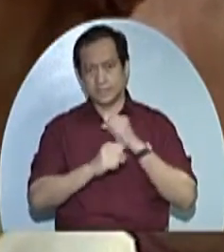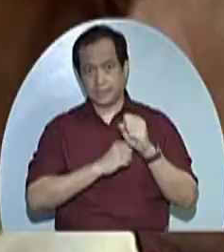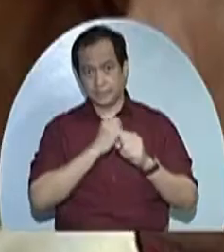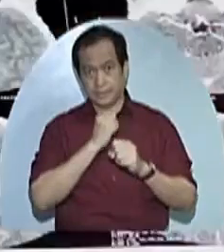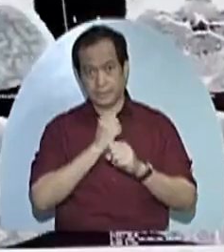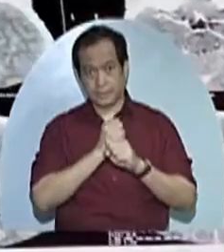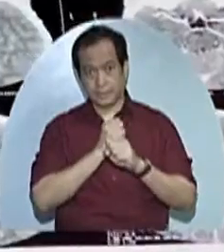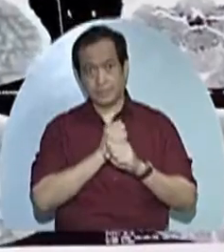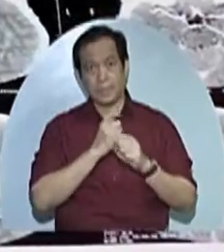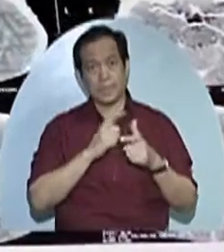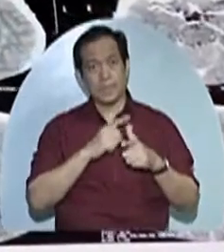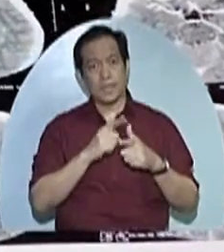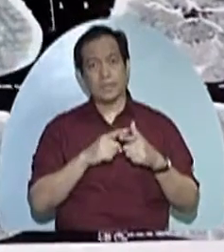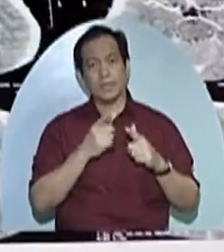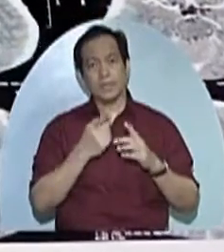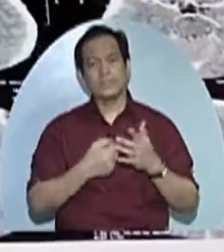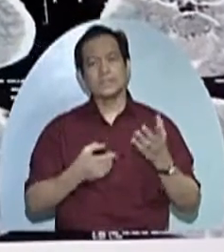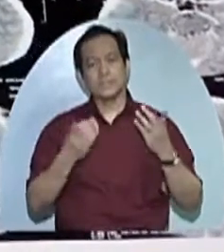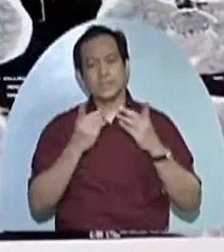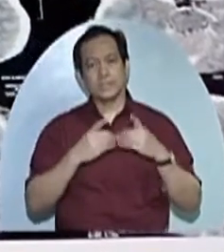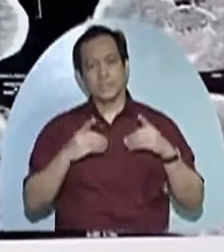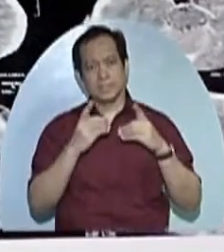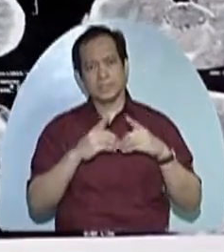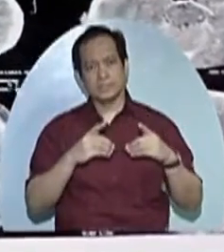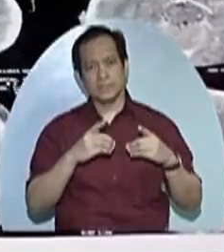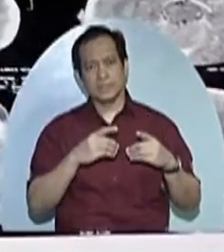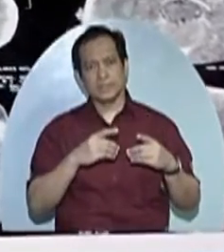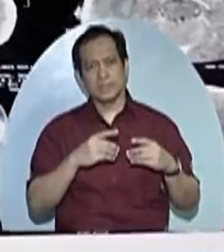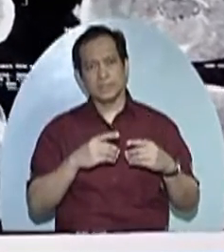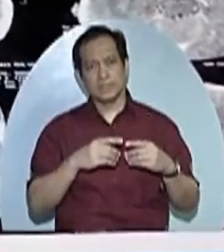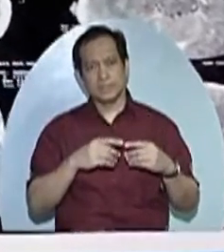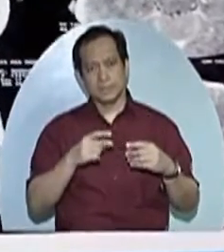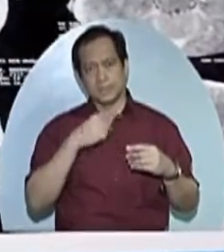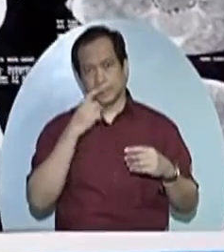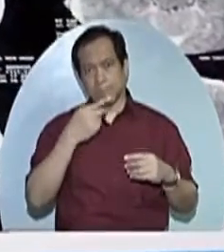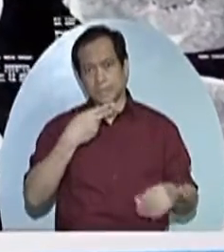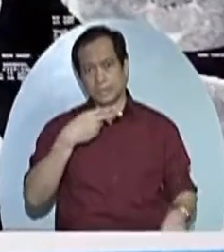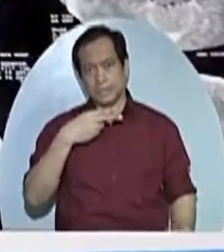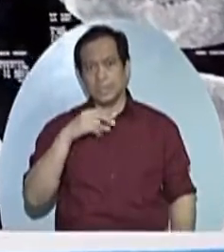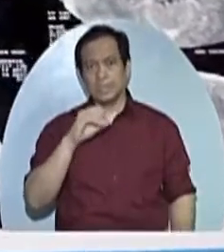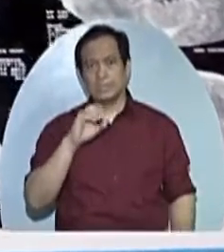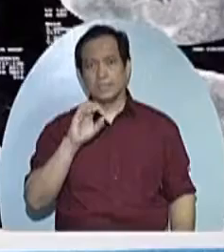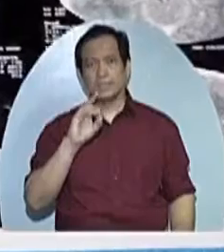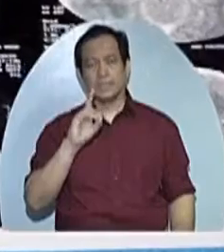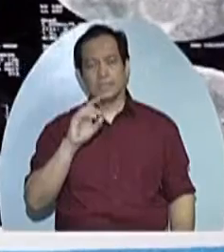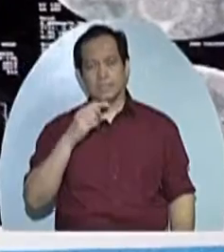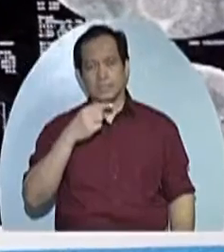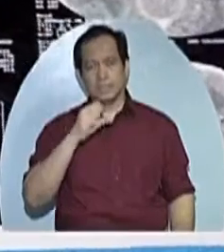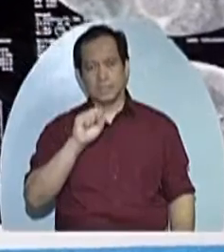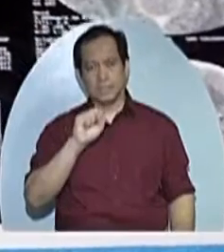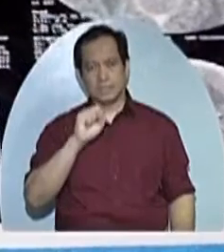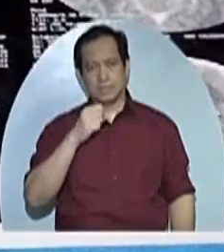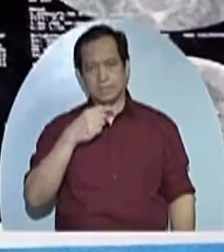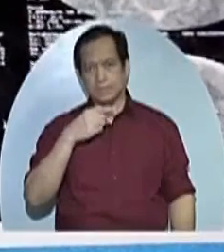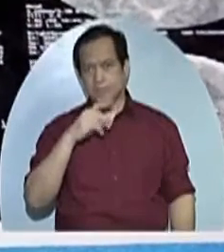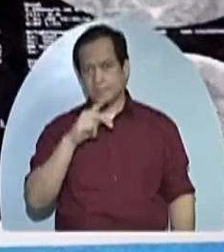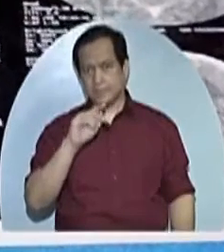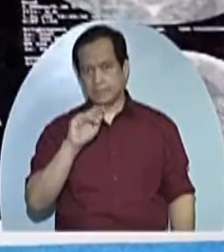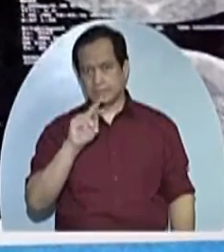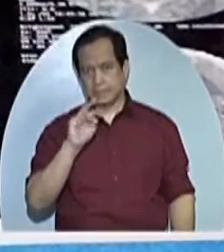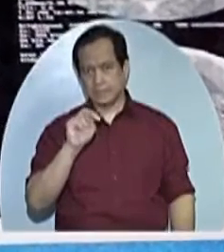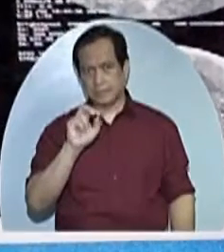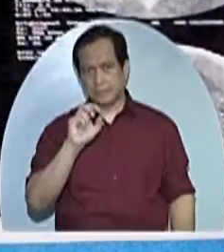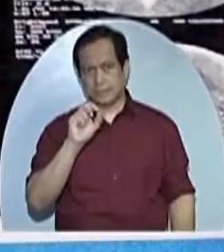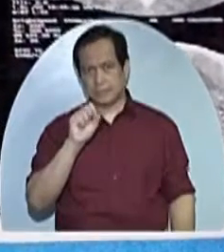po. Last year? Tapos anong diagnosis sa kanya? Ito ba yung sinabi yung Hodgkin's lymphoma? Okay. Opo.